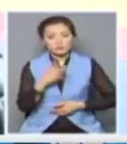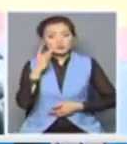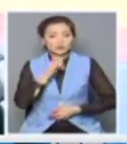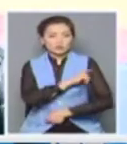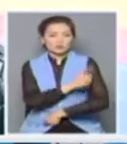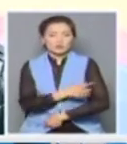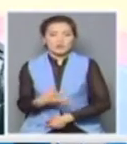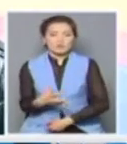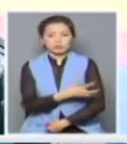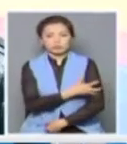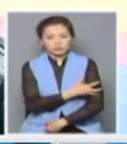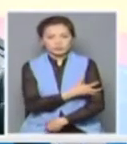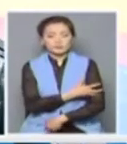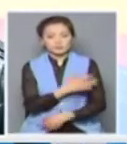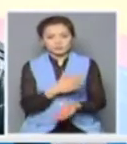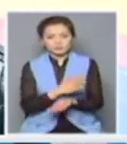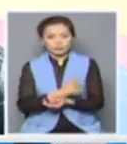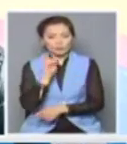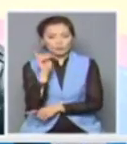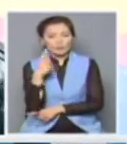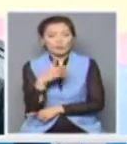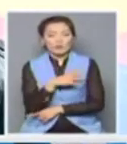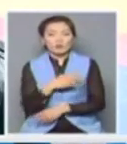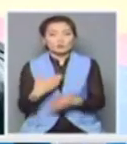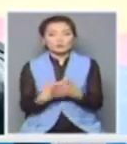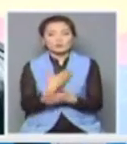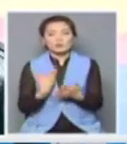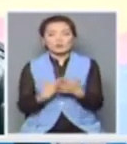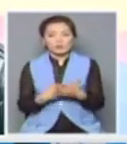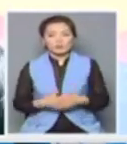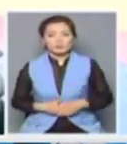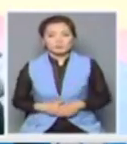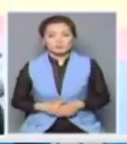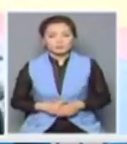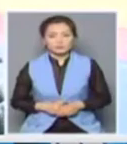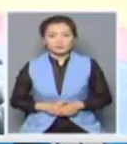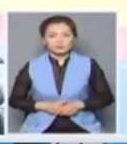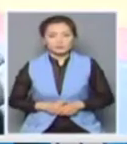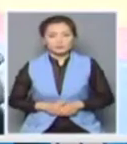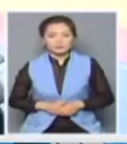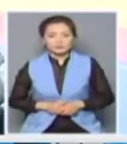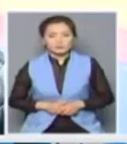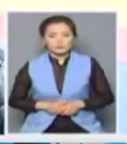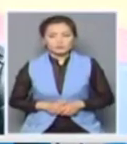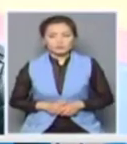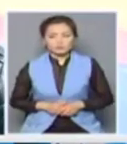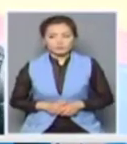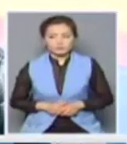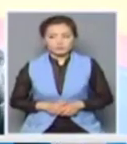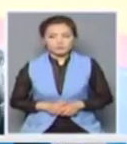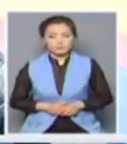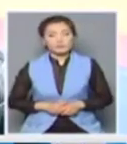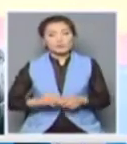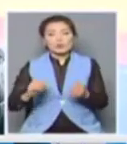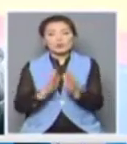қуатты спорттардың түрі. Бүгін рекорд жаңартты, рекордтың негізгі мақсаты болды, ол на ірге келінетін